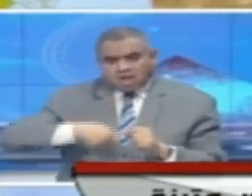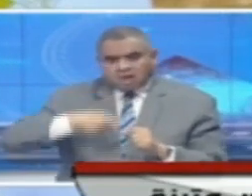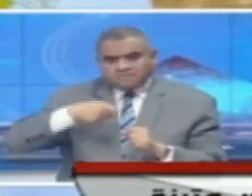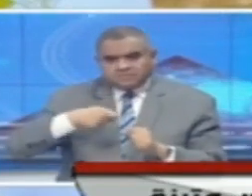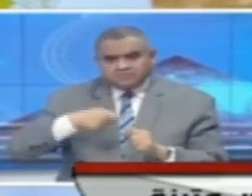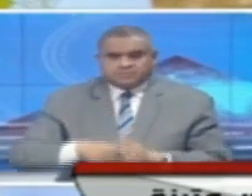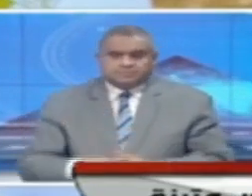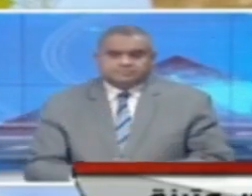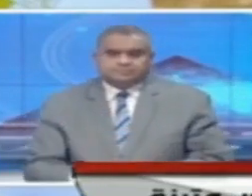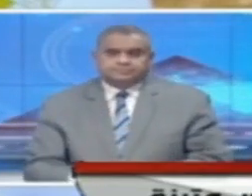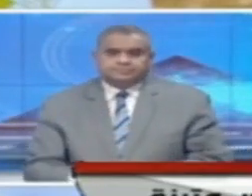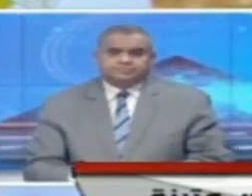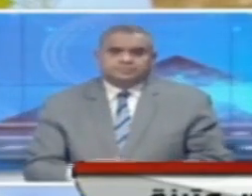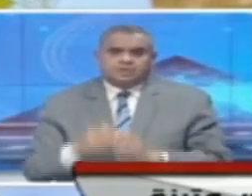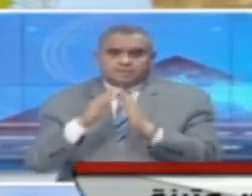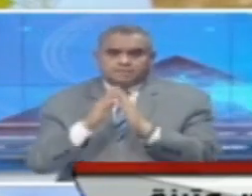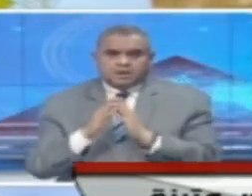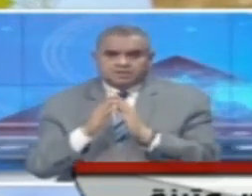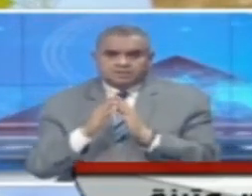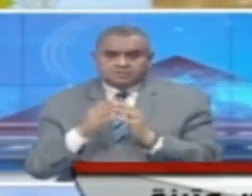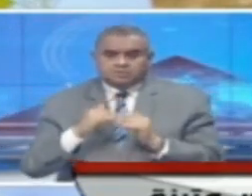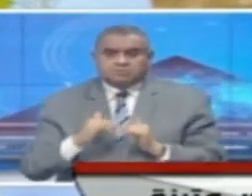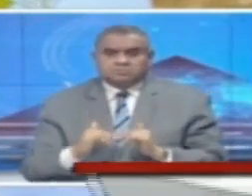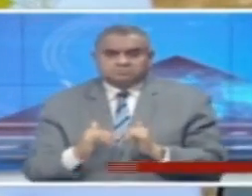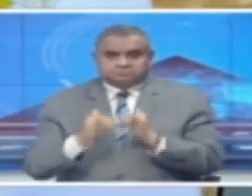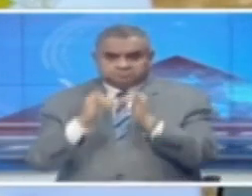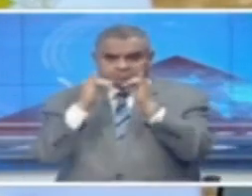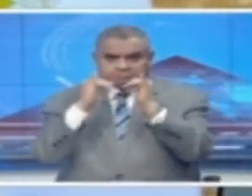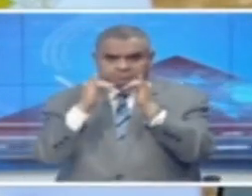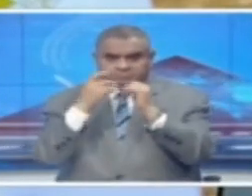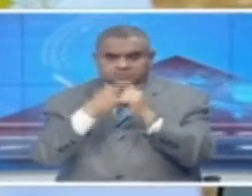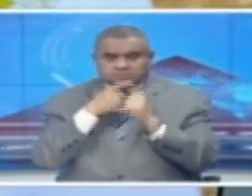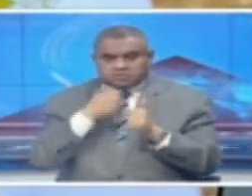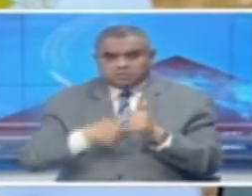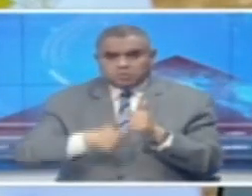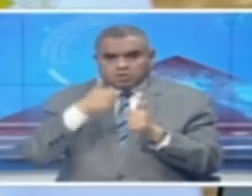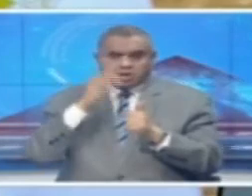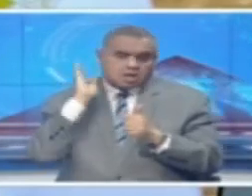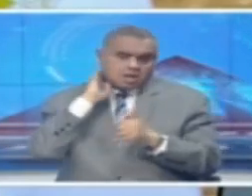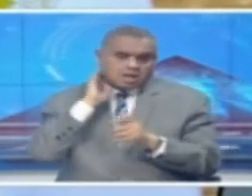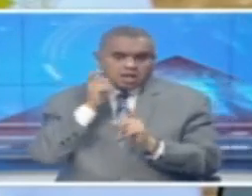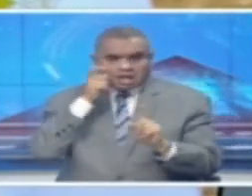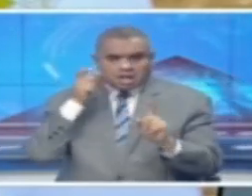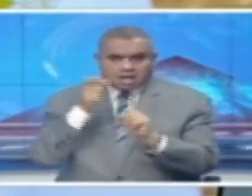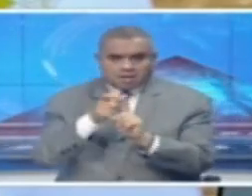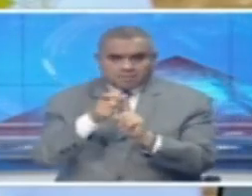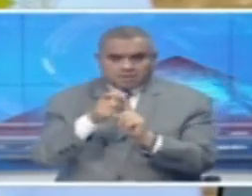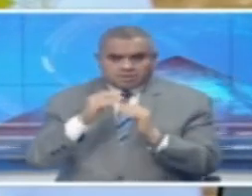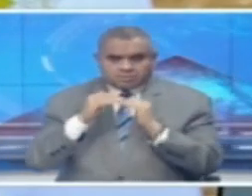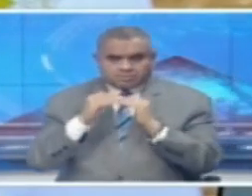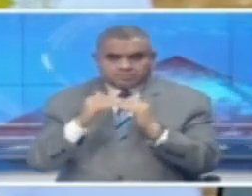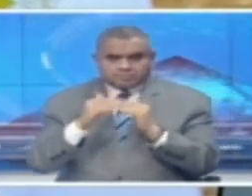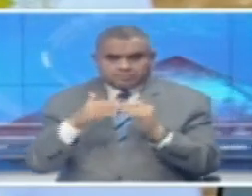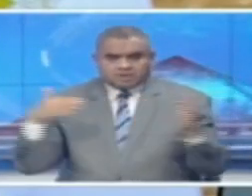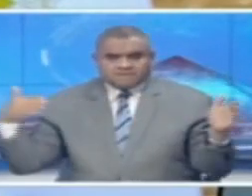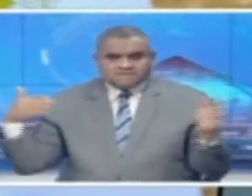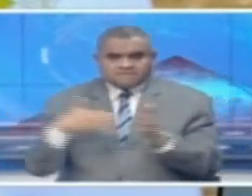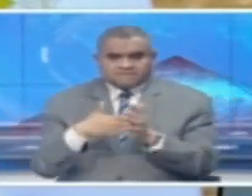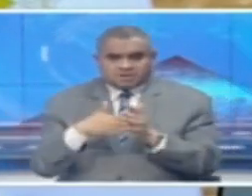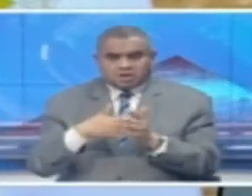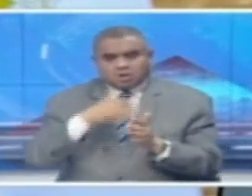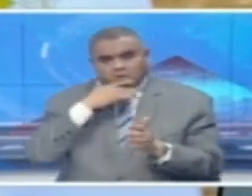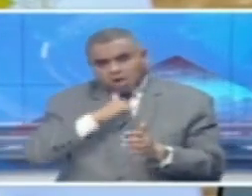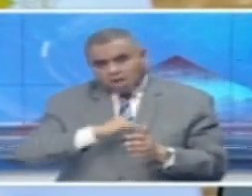بخير، ومصر في تقدم وأمان واستقرار. وأخيرا